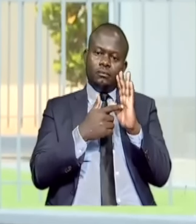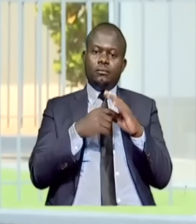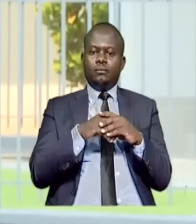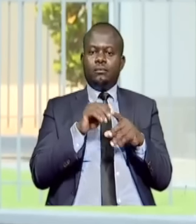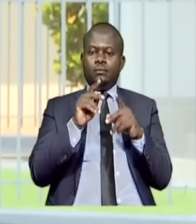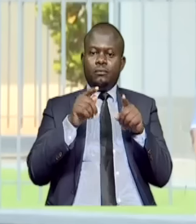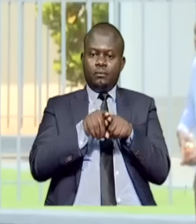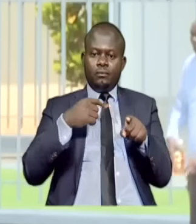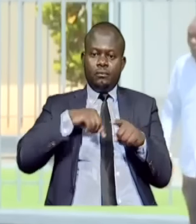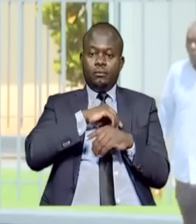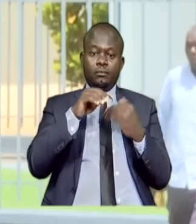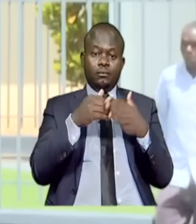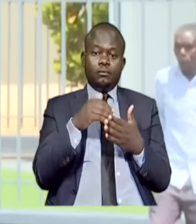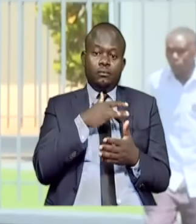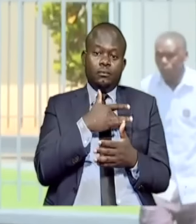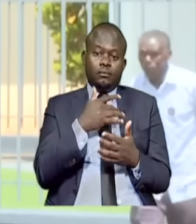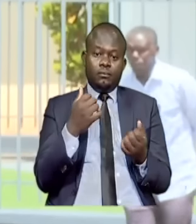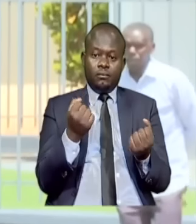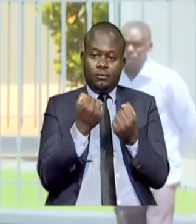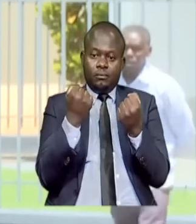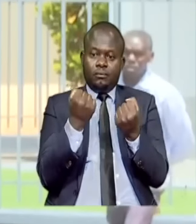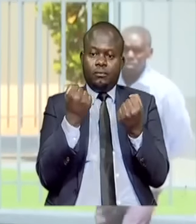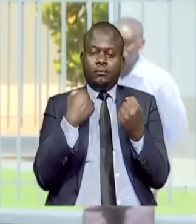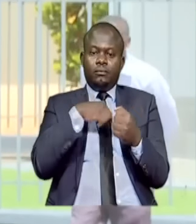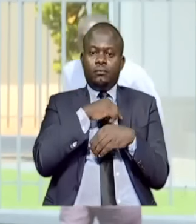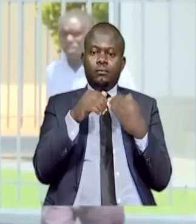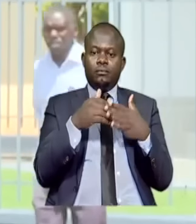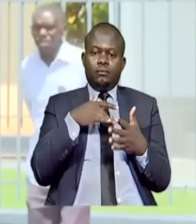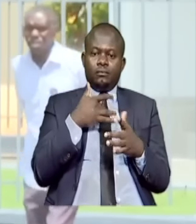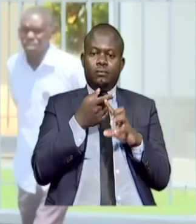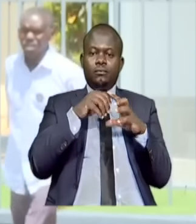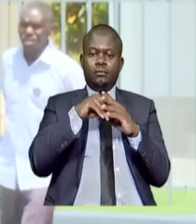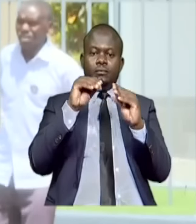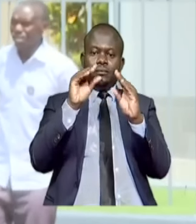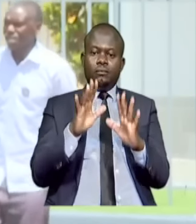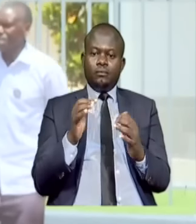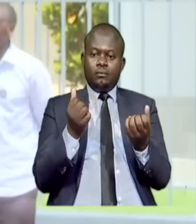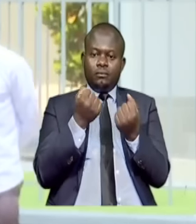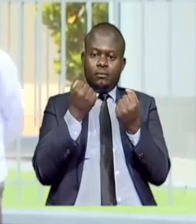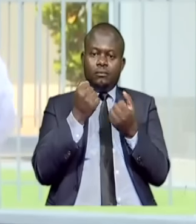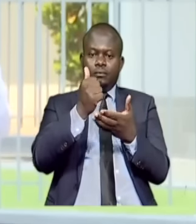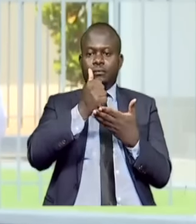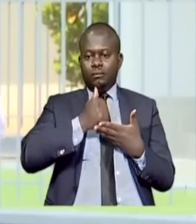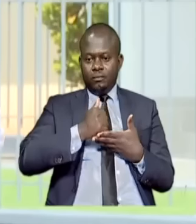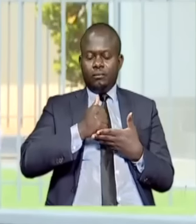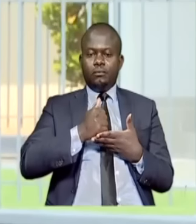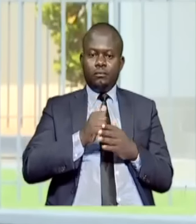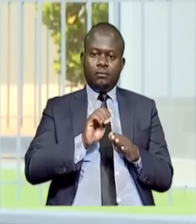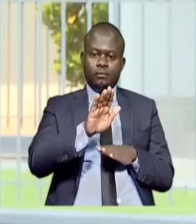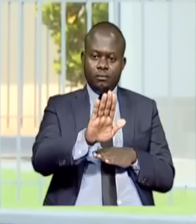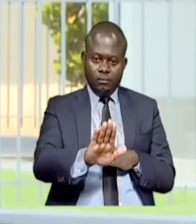bacu, tukumva ari ingufu cyangwa se tukumva dukuramo inyigisho zikomeye zidufasha gutera